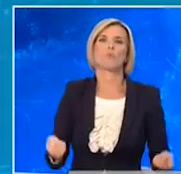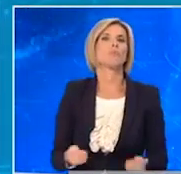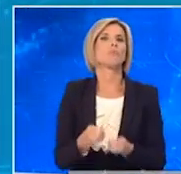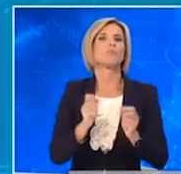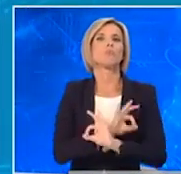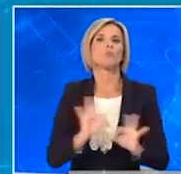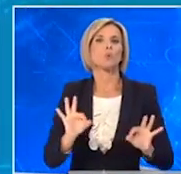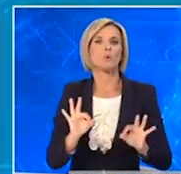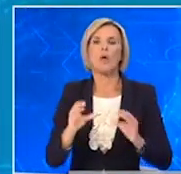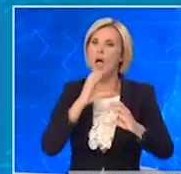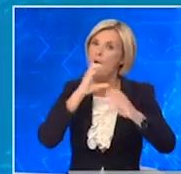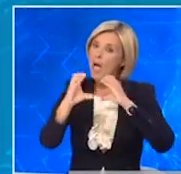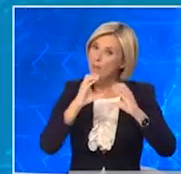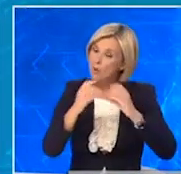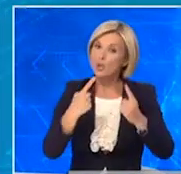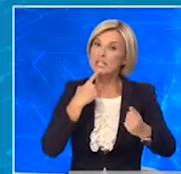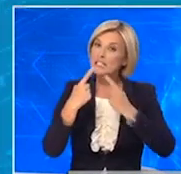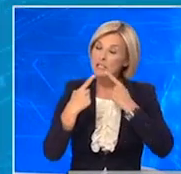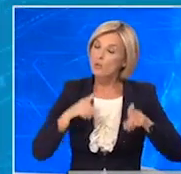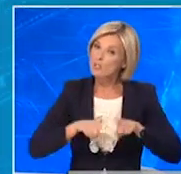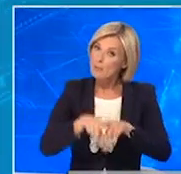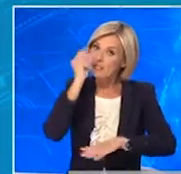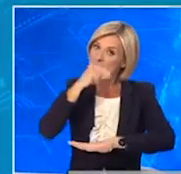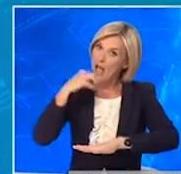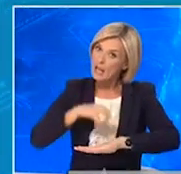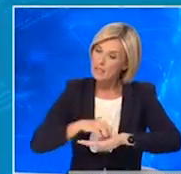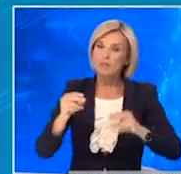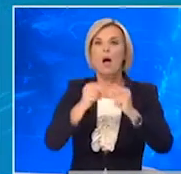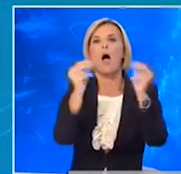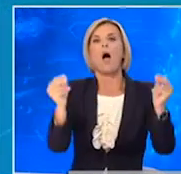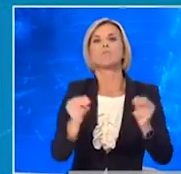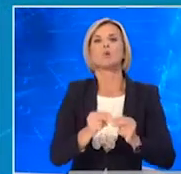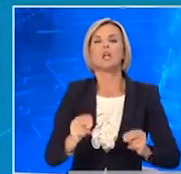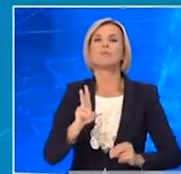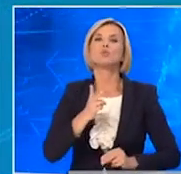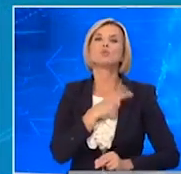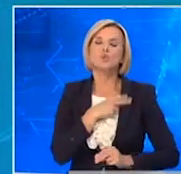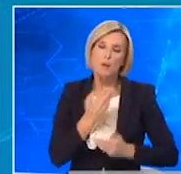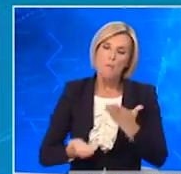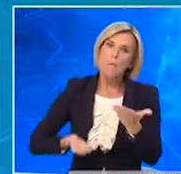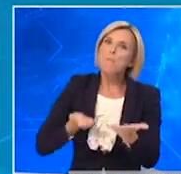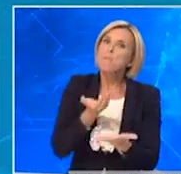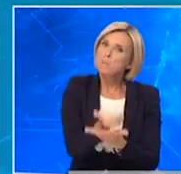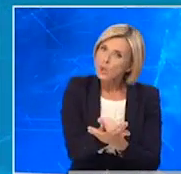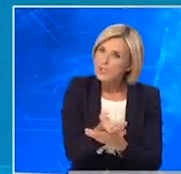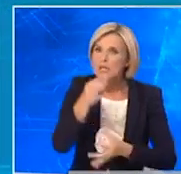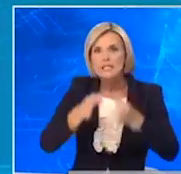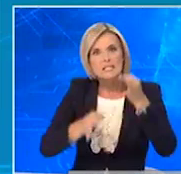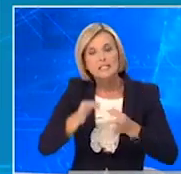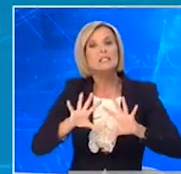αποτέλεσμα μιας συνεννόησης μαζί τους και το αποτέλεσμα μιας πρότασης πολύ συγκεκριμένη της ίδιας Επιτροπής